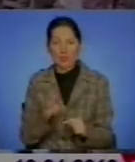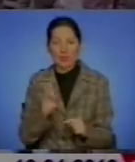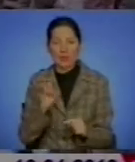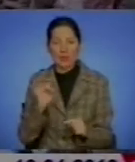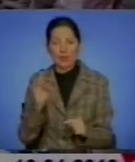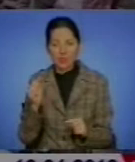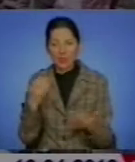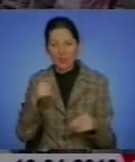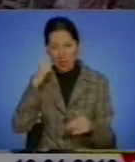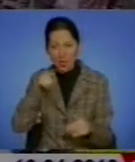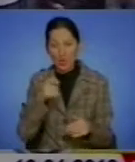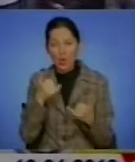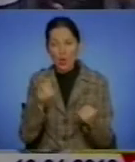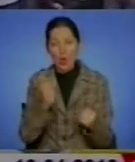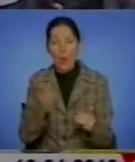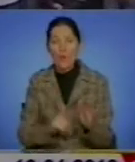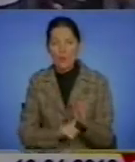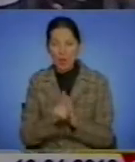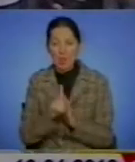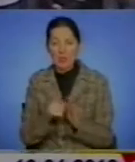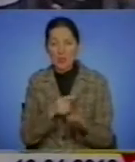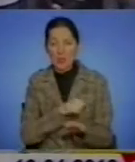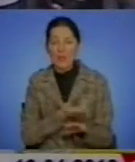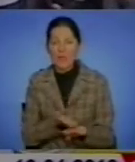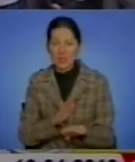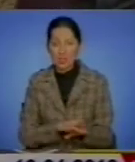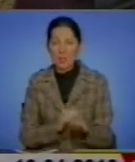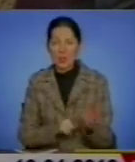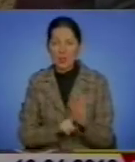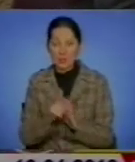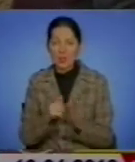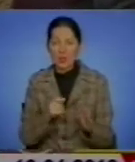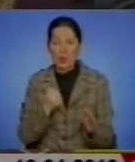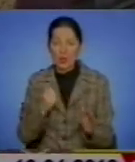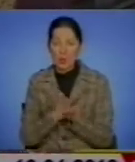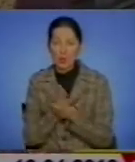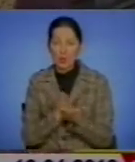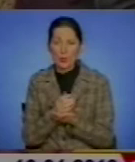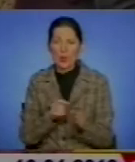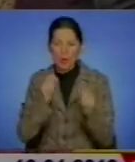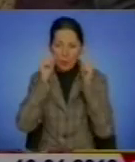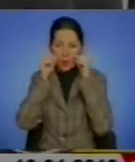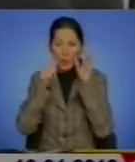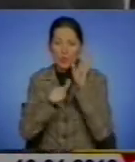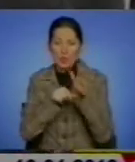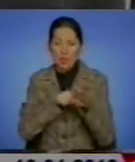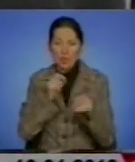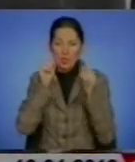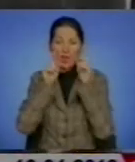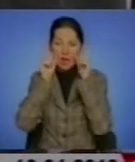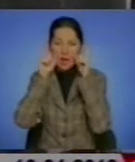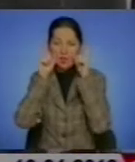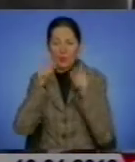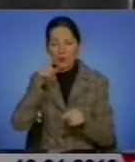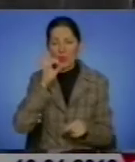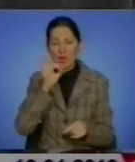знає, що для нього буде найважчим на початку служби – підйом о 6 ранку. Військові зі стажем кажуть, хлопці хочуть іти в армію, і на